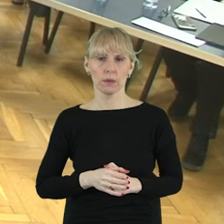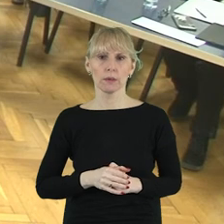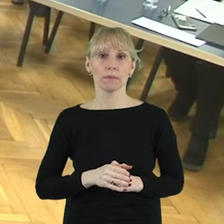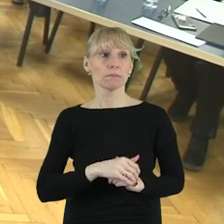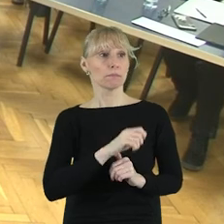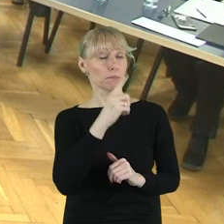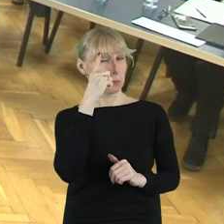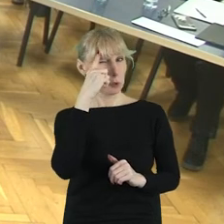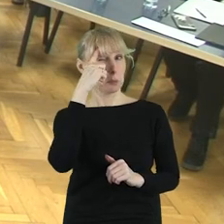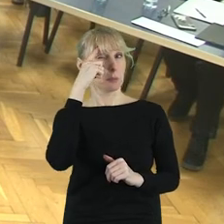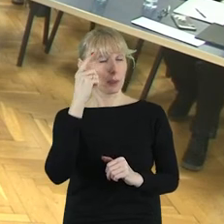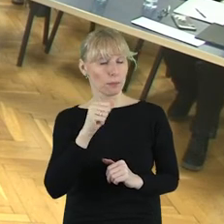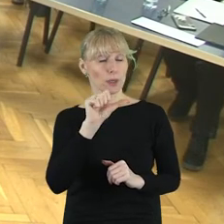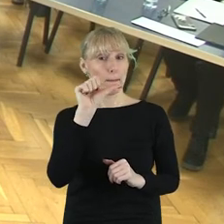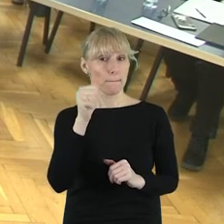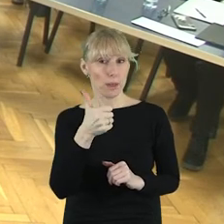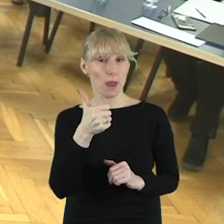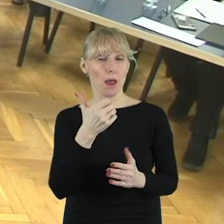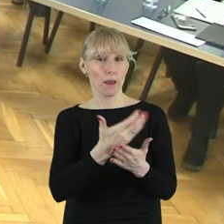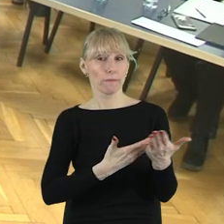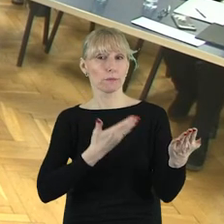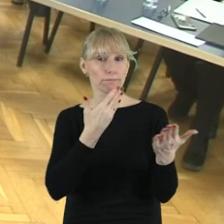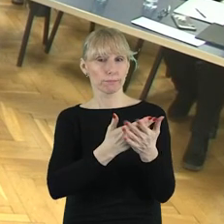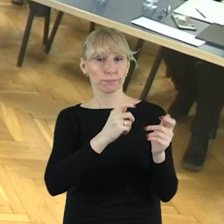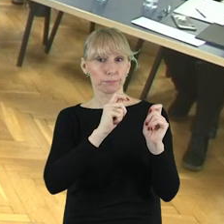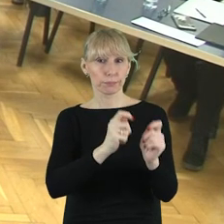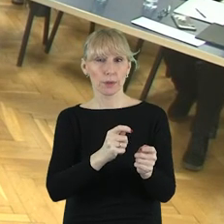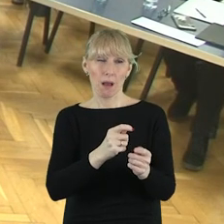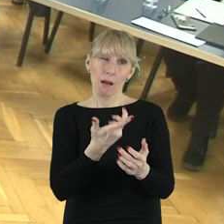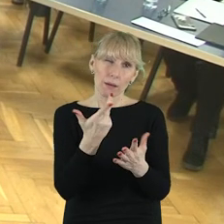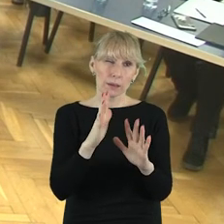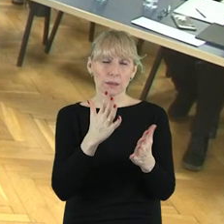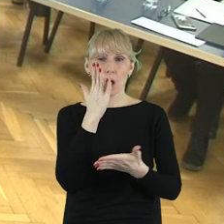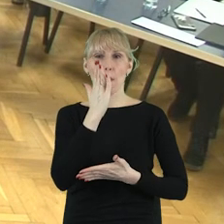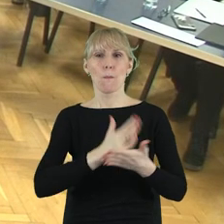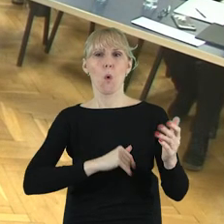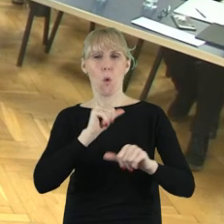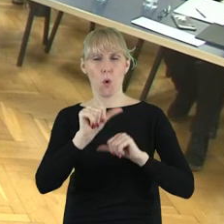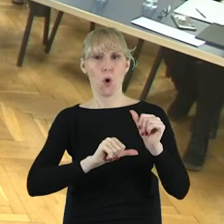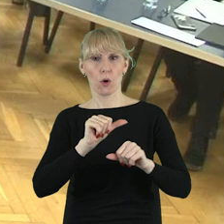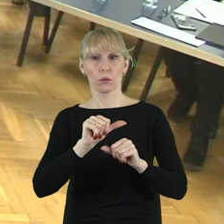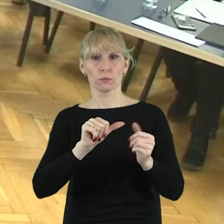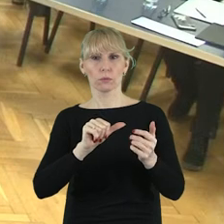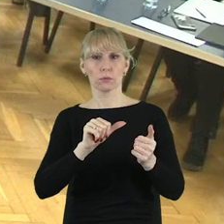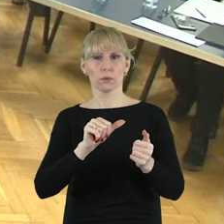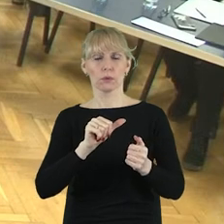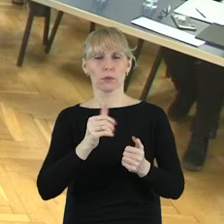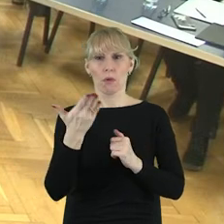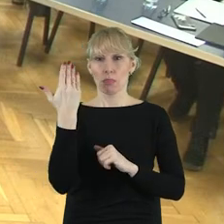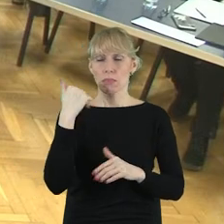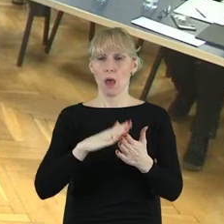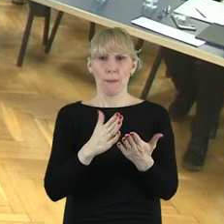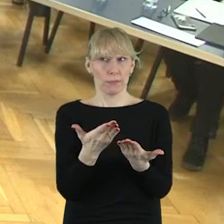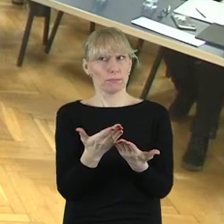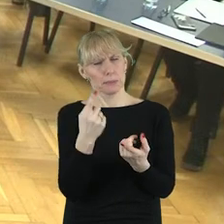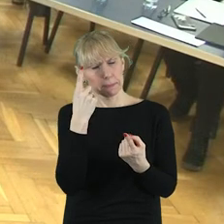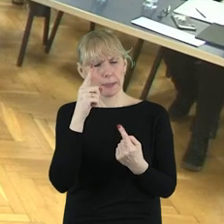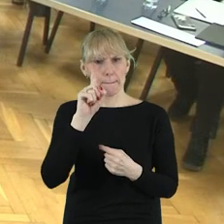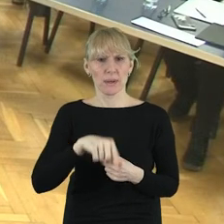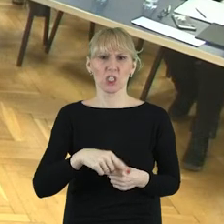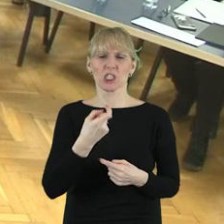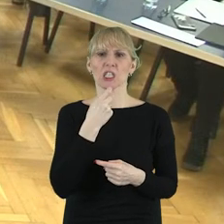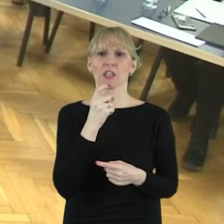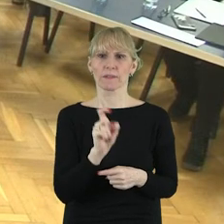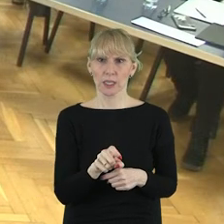sprawie złożyłem dobre pół roku temu, to było myślę w miesiącu kwietniu. Poprosiłem o